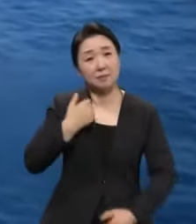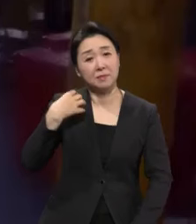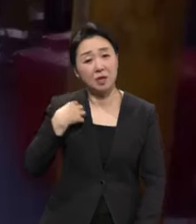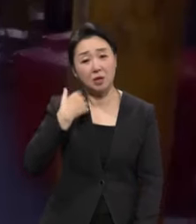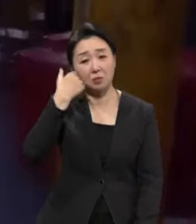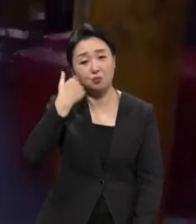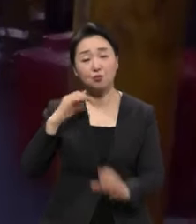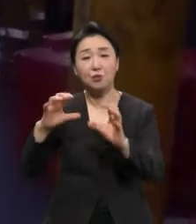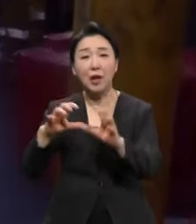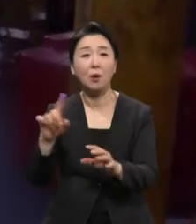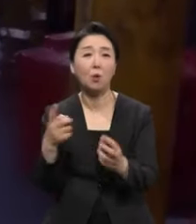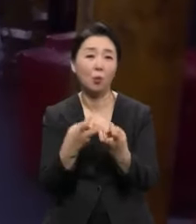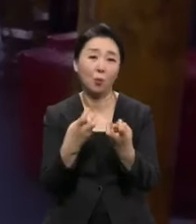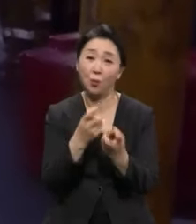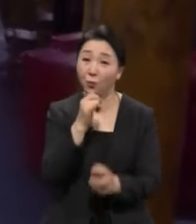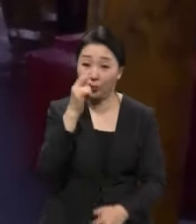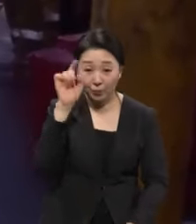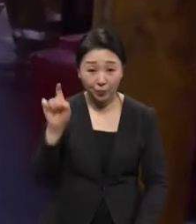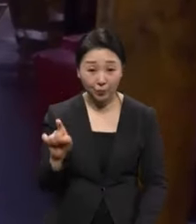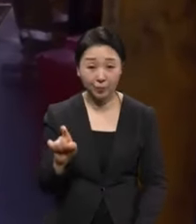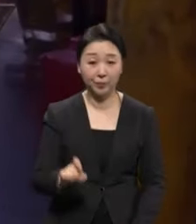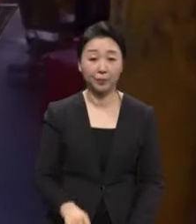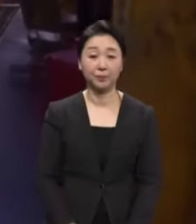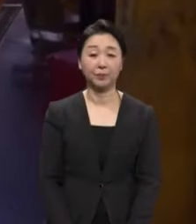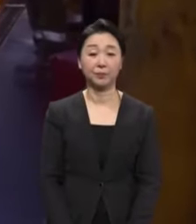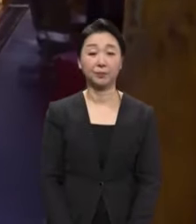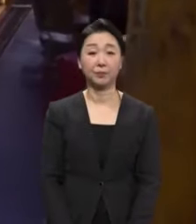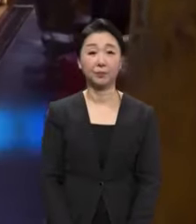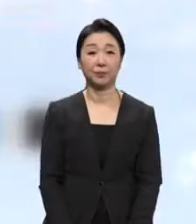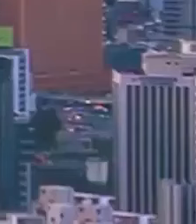어느 나라에 어떻게 있는 것일까요?